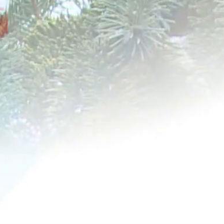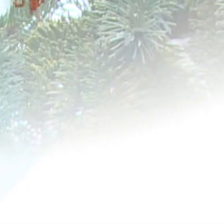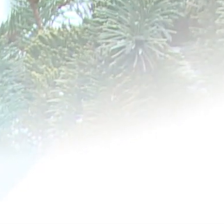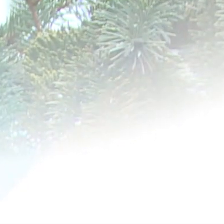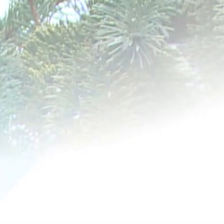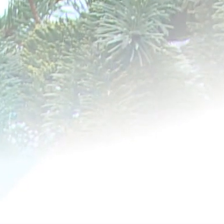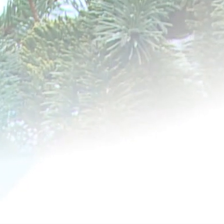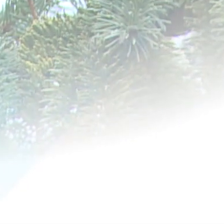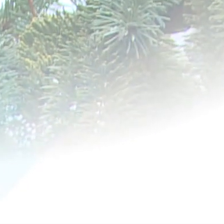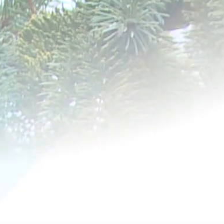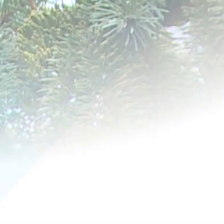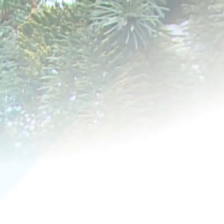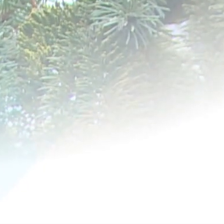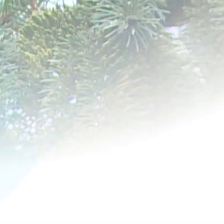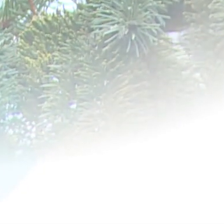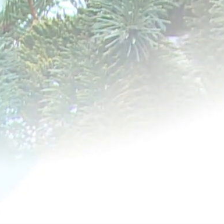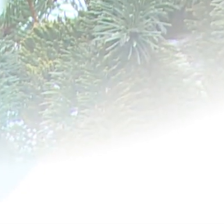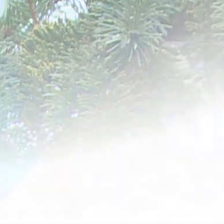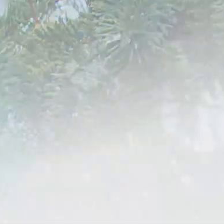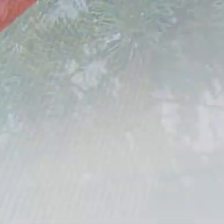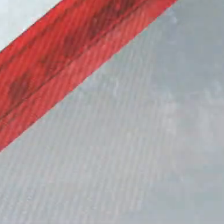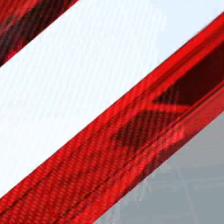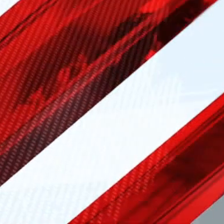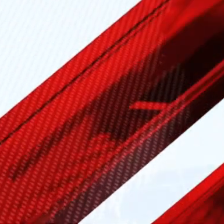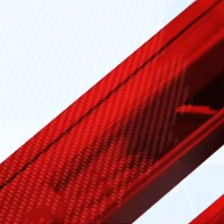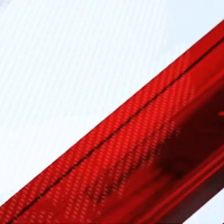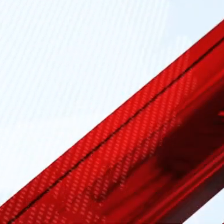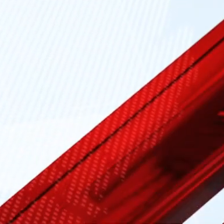и переезду на иншее место жыхарства.